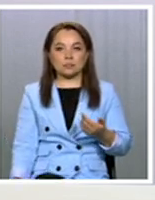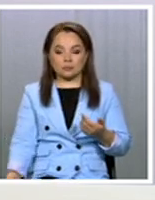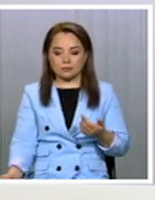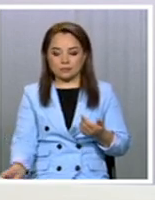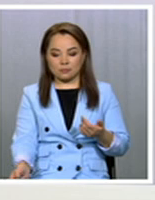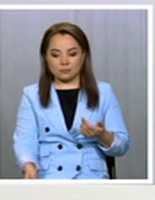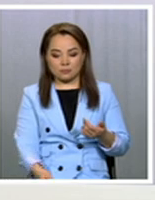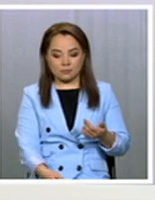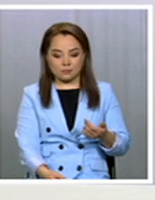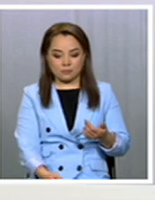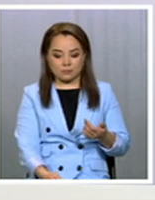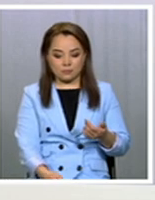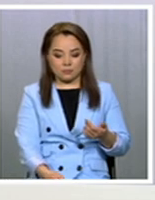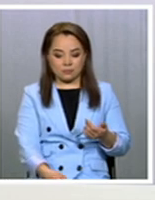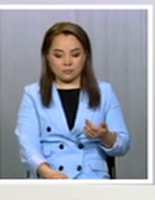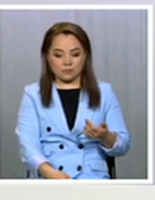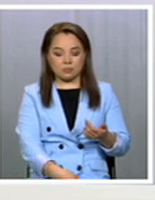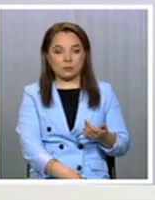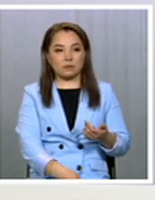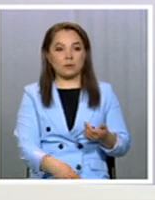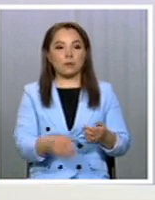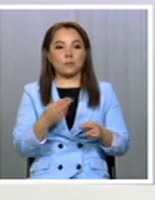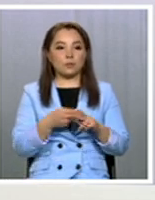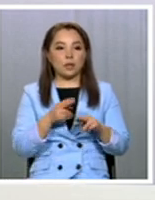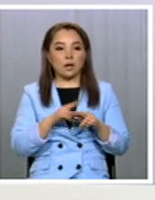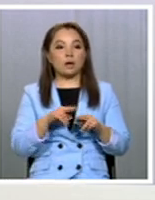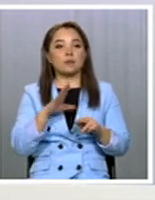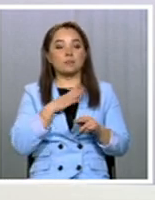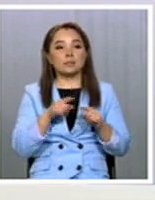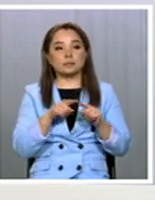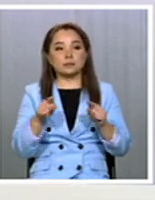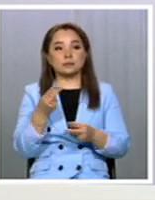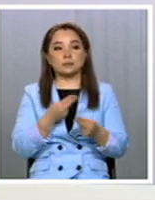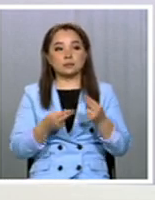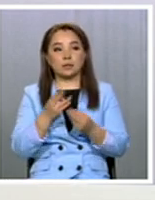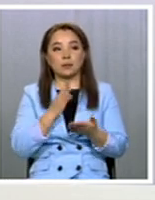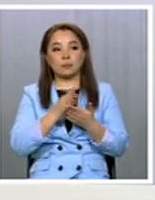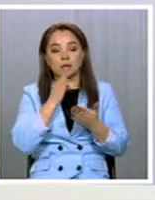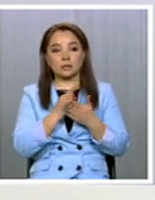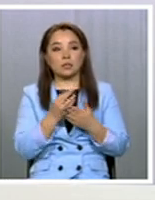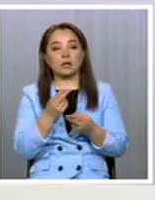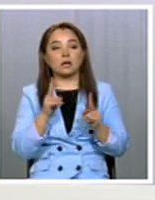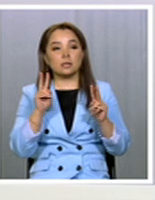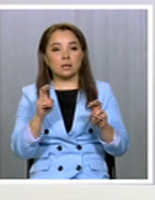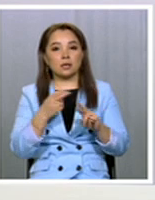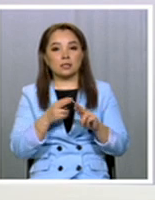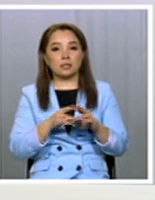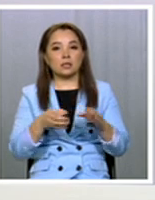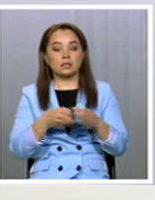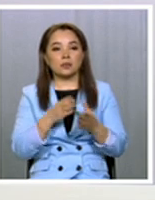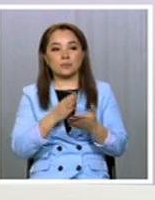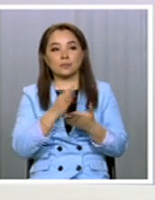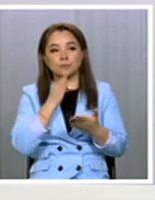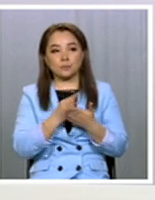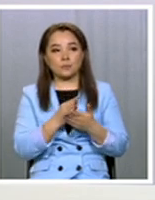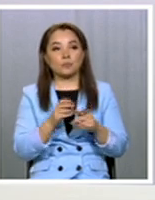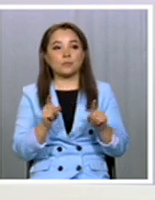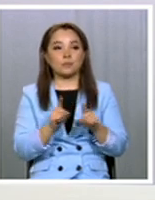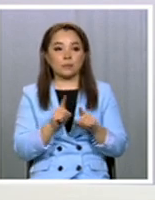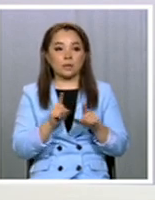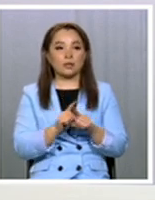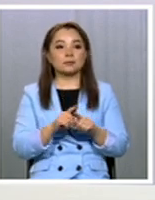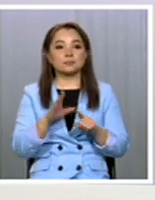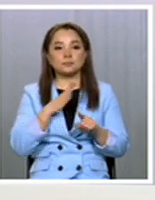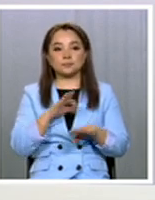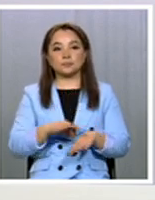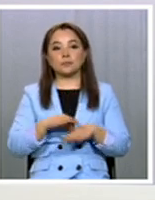бірлік кесіндісі көрсетілген. Онда А нүктесін координатын табу үшін біз не істейтін едік? Абсциссалар осіне перпендикуляр